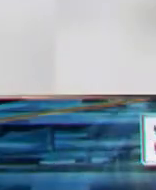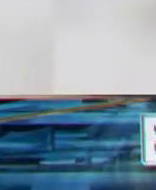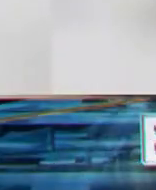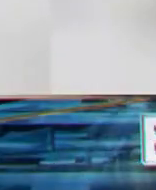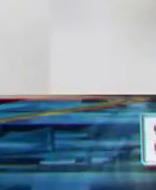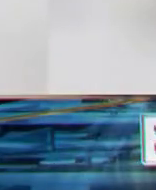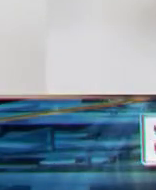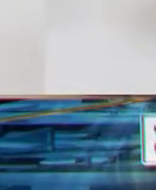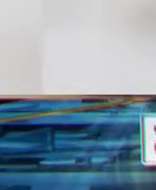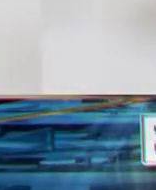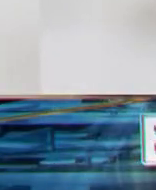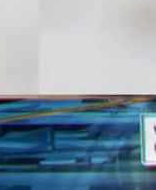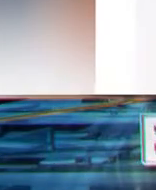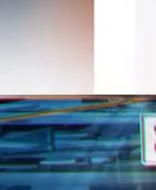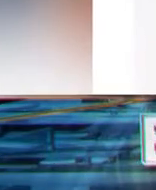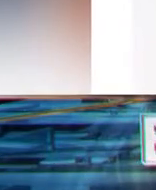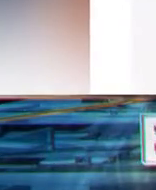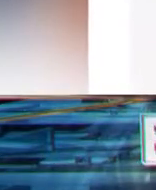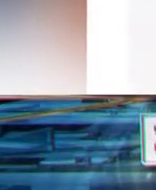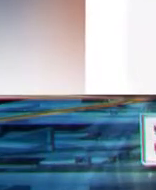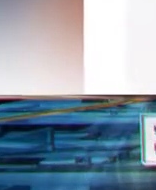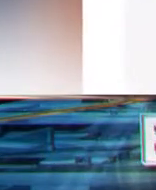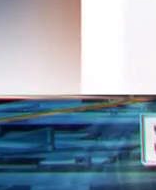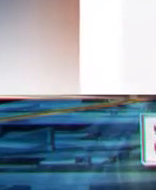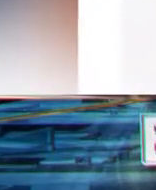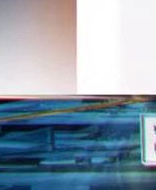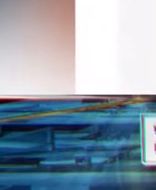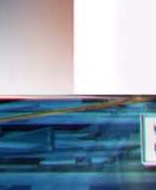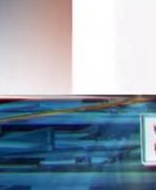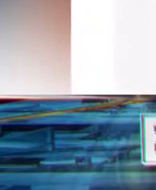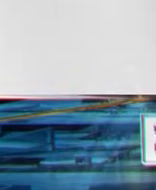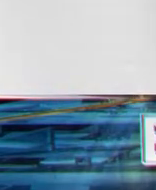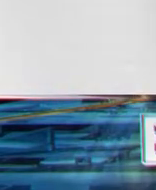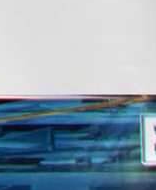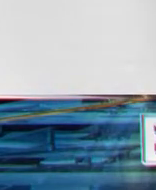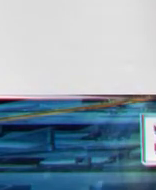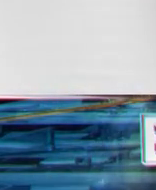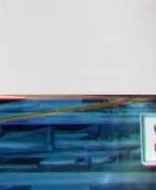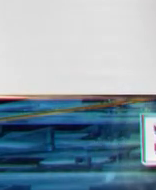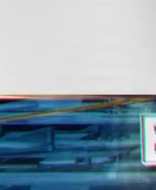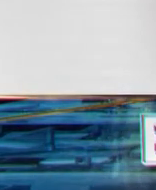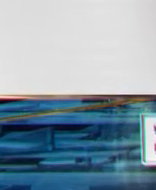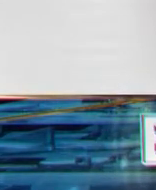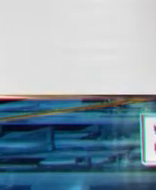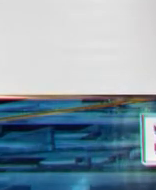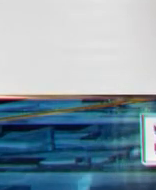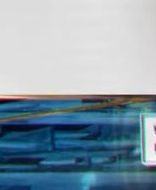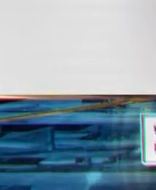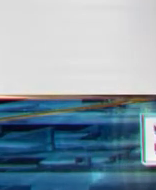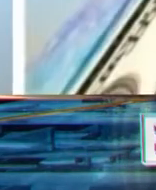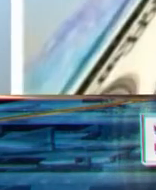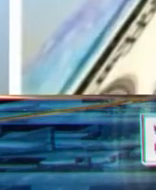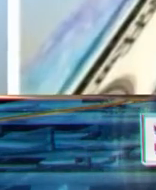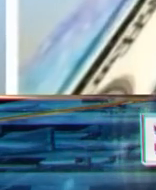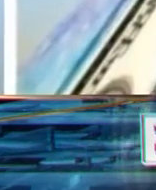Қазандық пен қара кассаға сенбеңіз. Олжалы боламын деп, опық жеп қаласыз. Қазақстан Республикасы бас прокуратурасы бұл